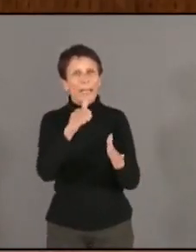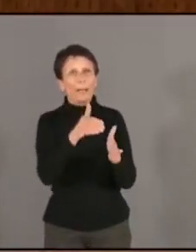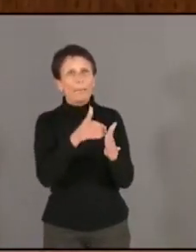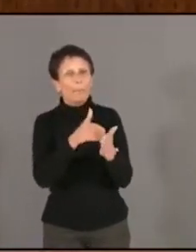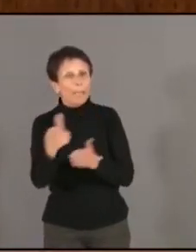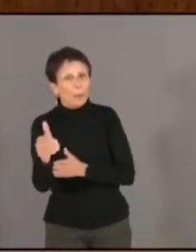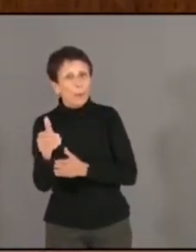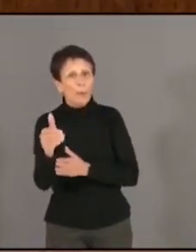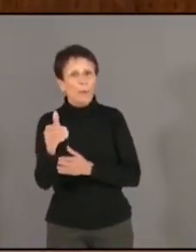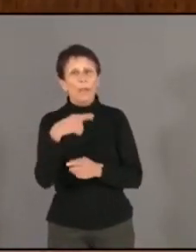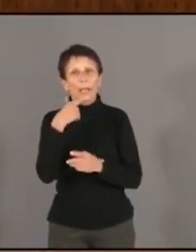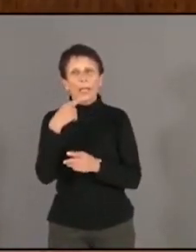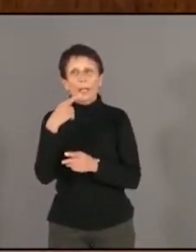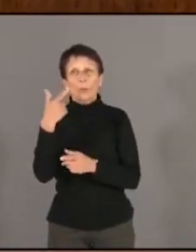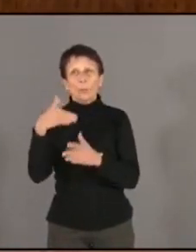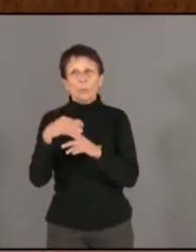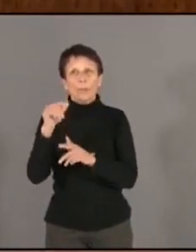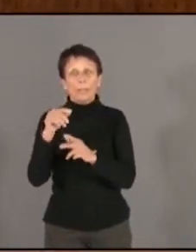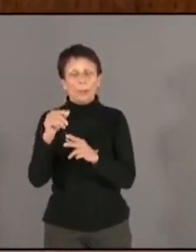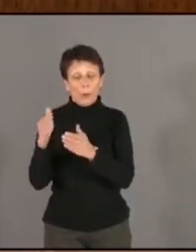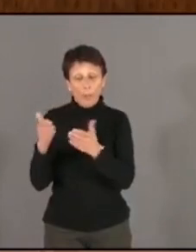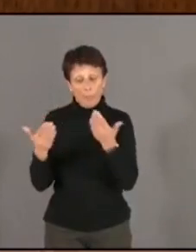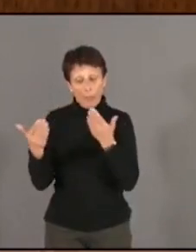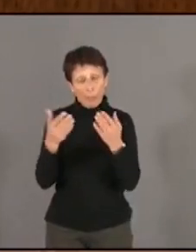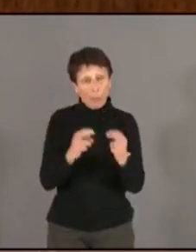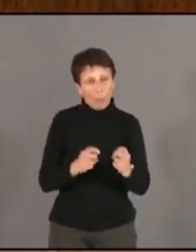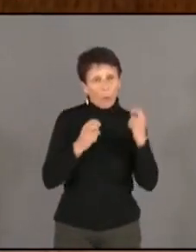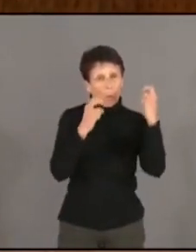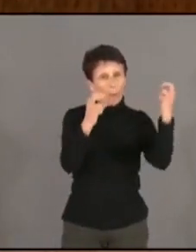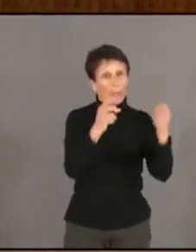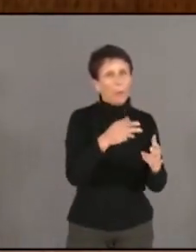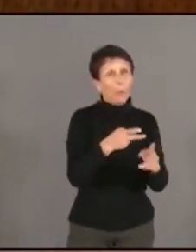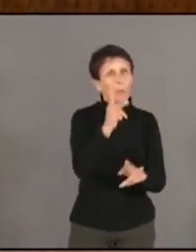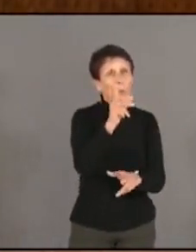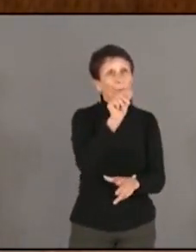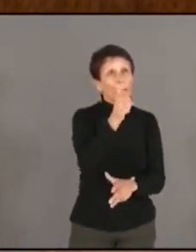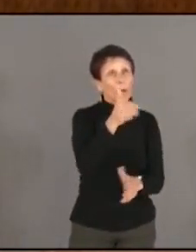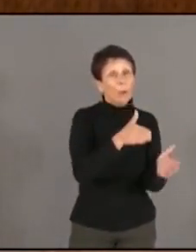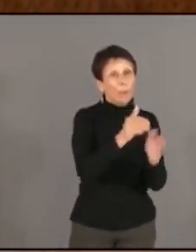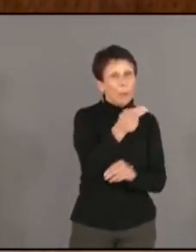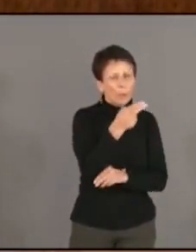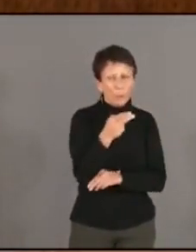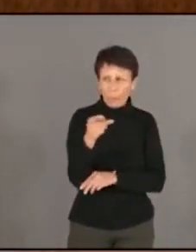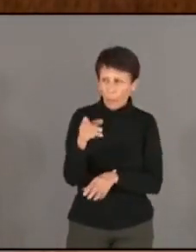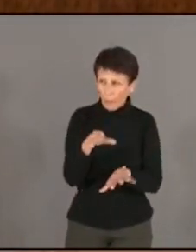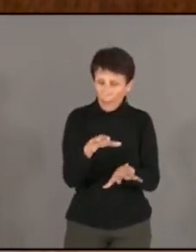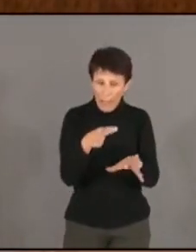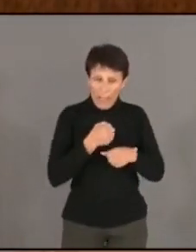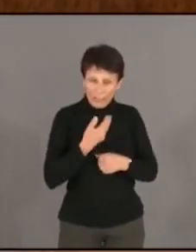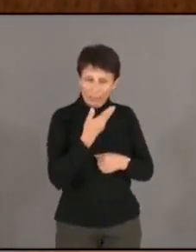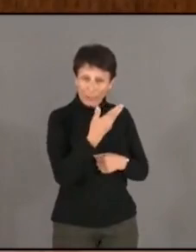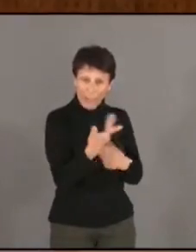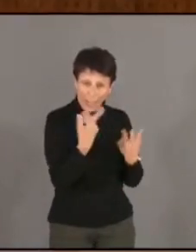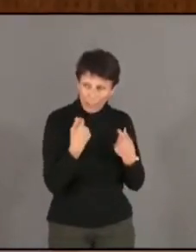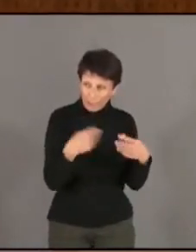plus de 24 millions d'euros. Une des dépenses que vous pourriez éviter, que vous choisissez, et qui va devenir une